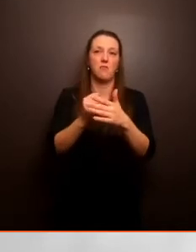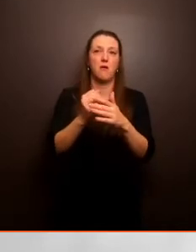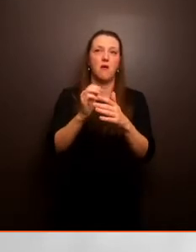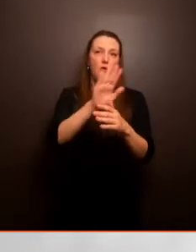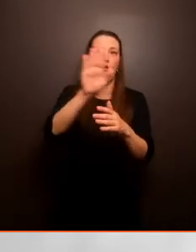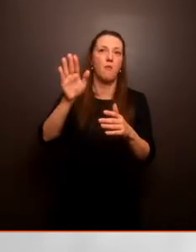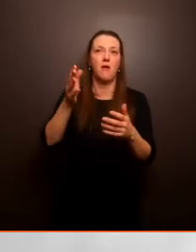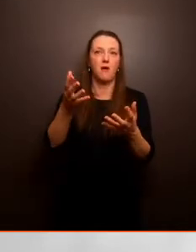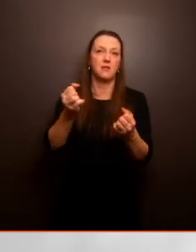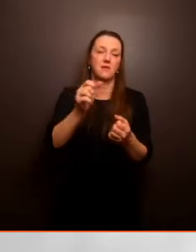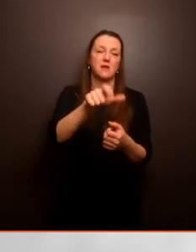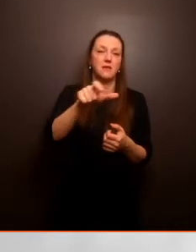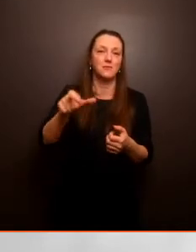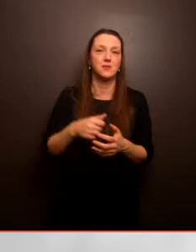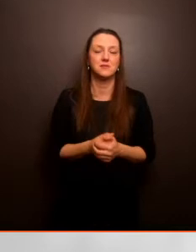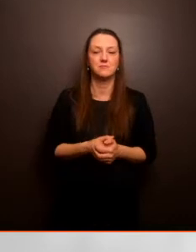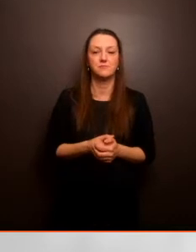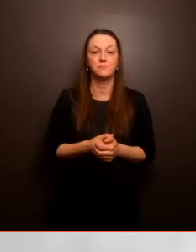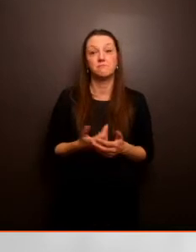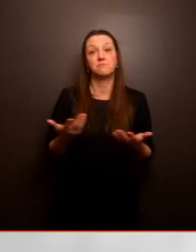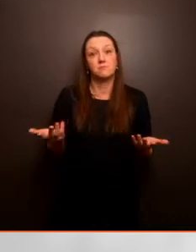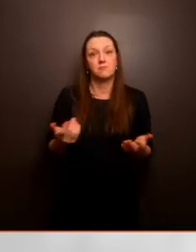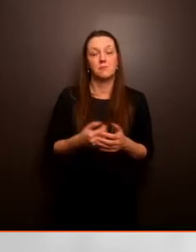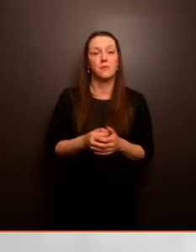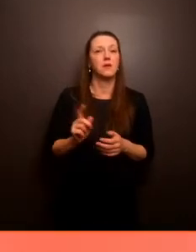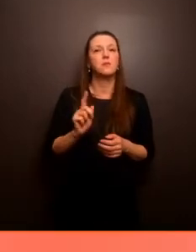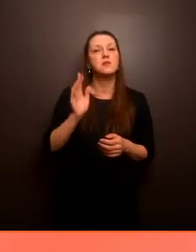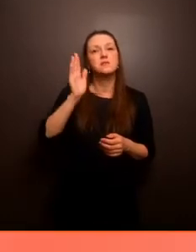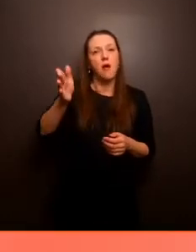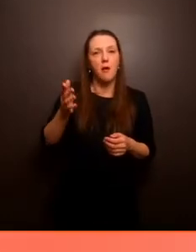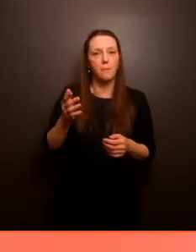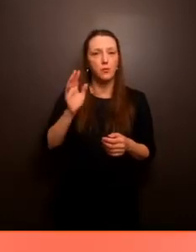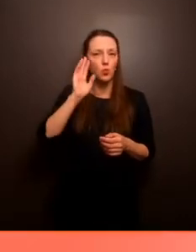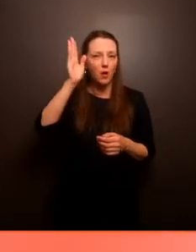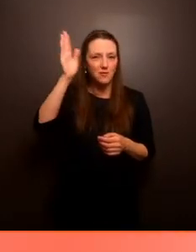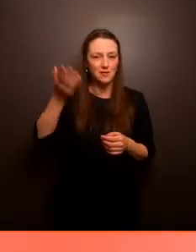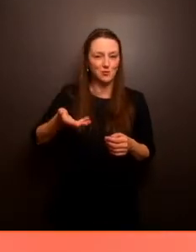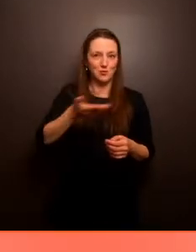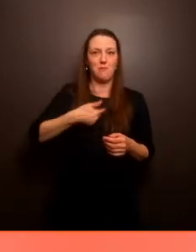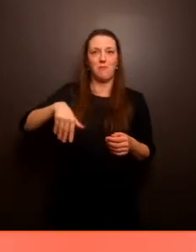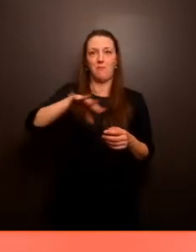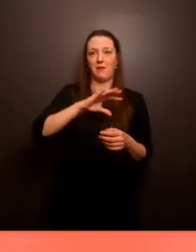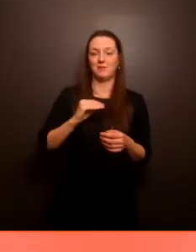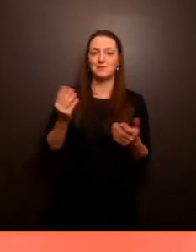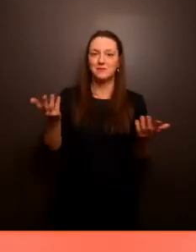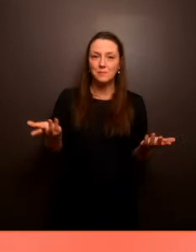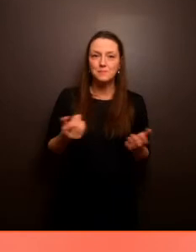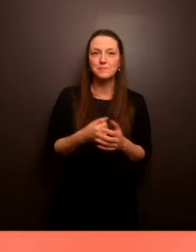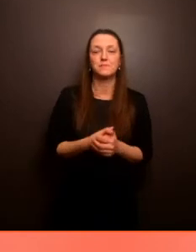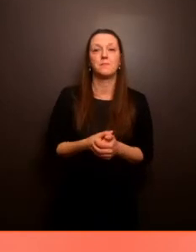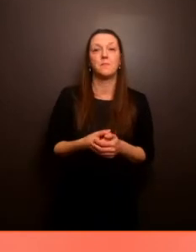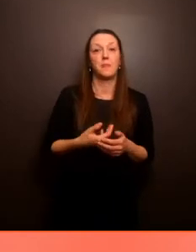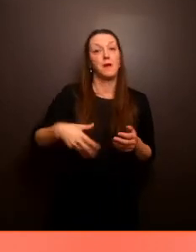Aga mis saab meist nende muutuste keskel? Et kui me teame, et mis on need muutused, me teame, mida